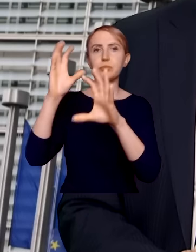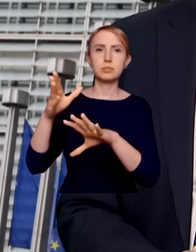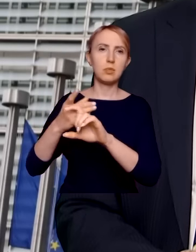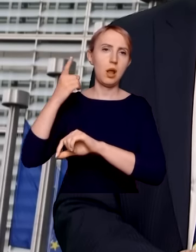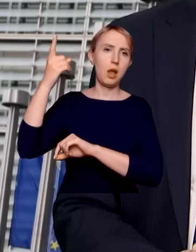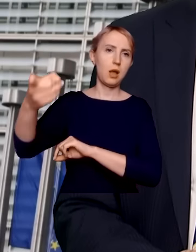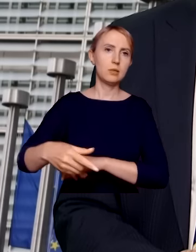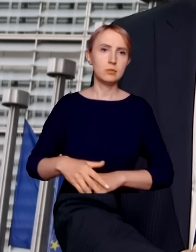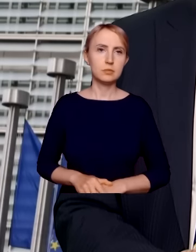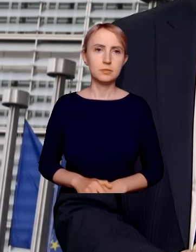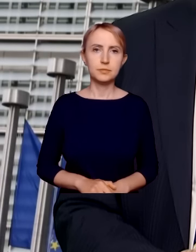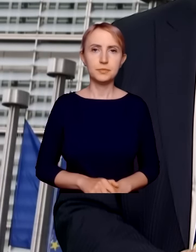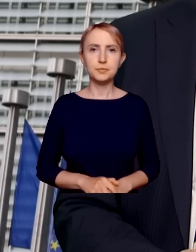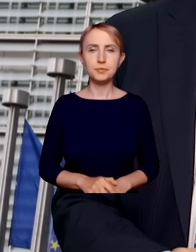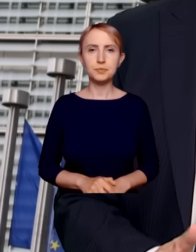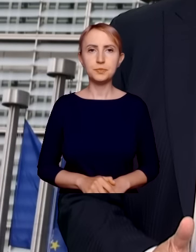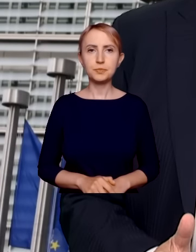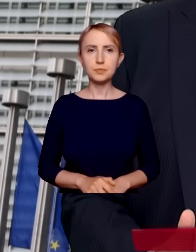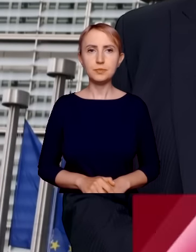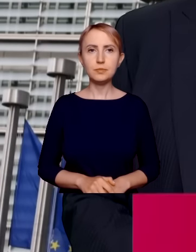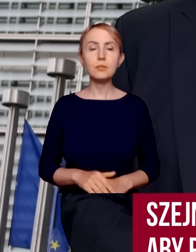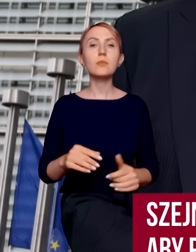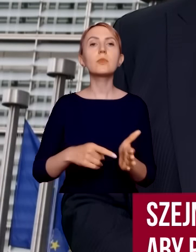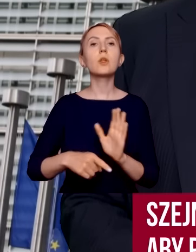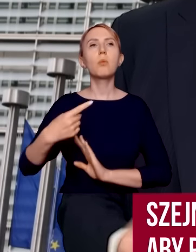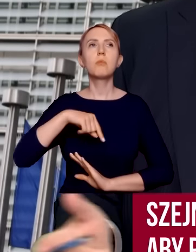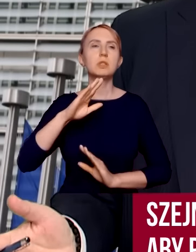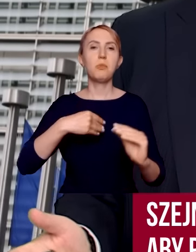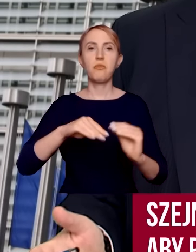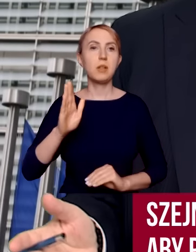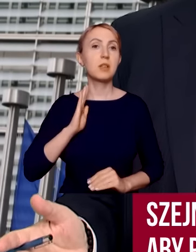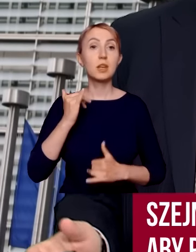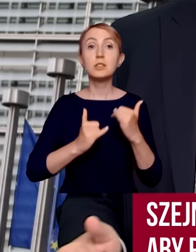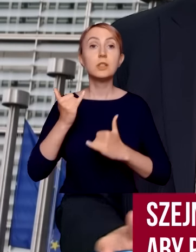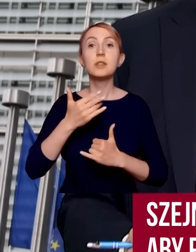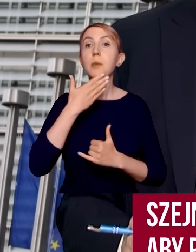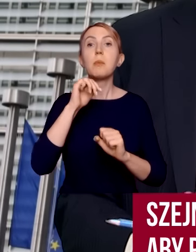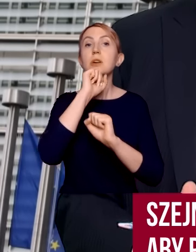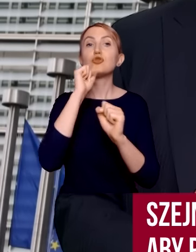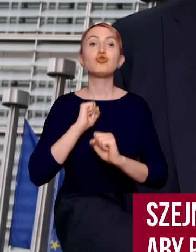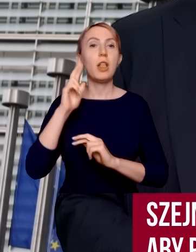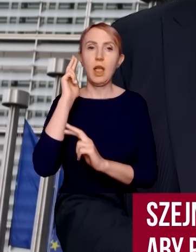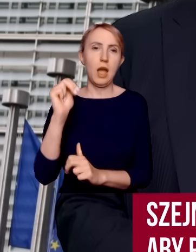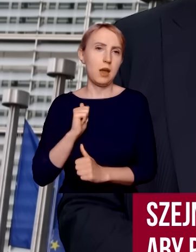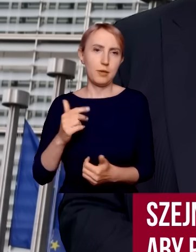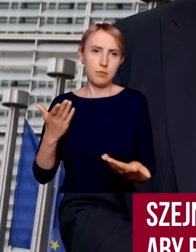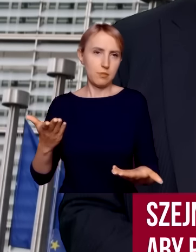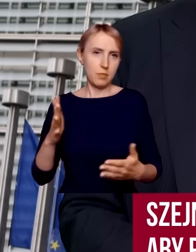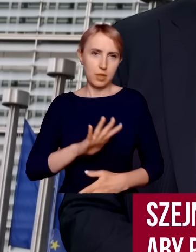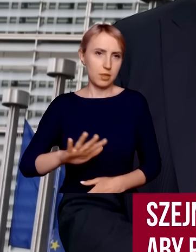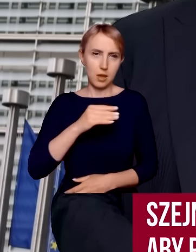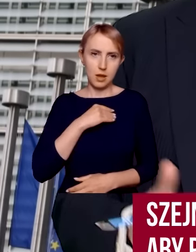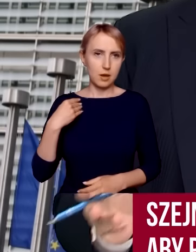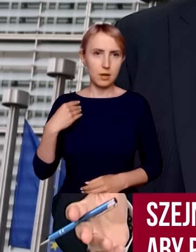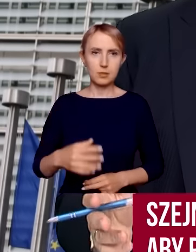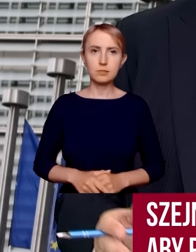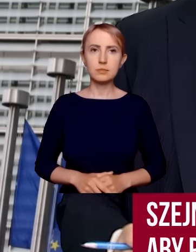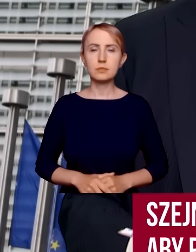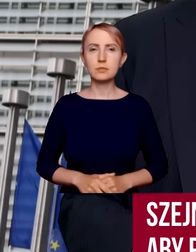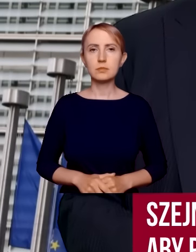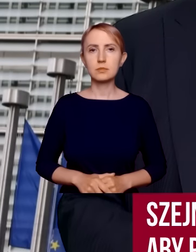razie, bo wtedy będziemy bezpieczniejsi, jak nie będziemy mieli żadnej armii na terytorium Rzeczpospolitej. To